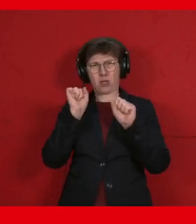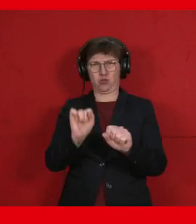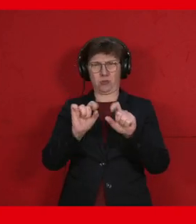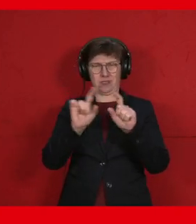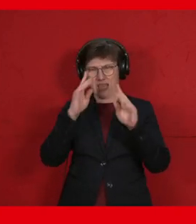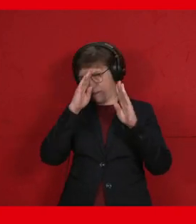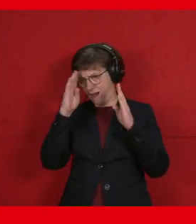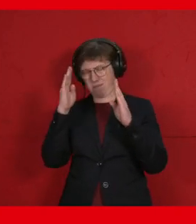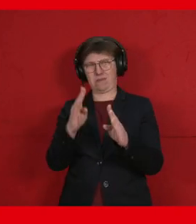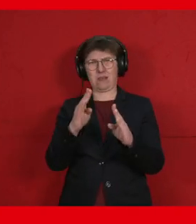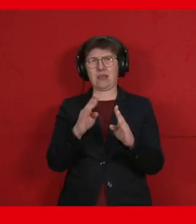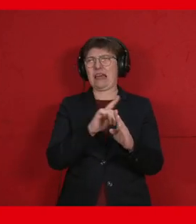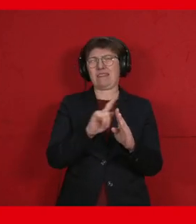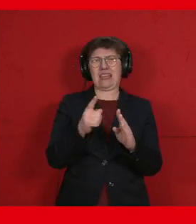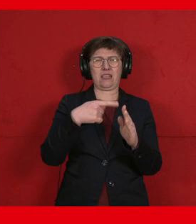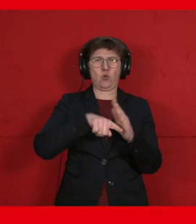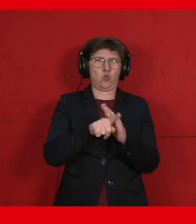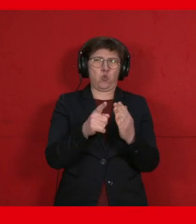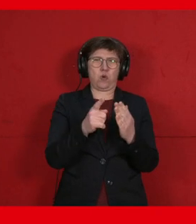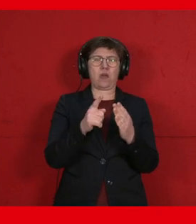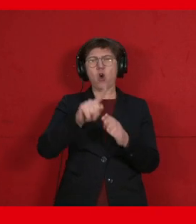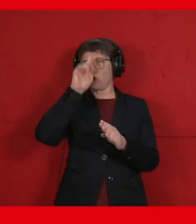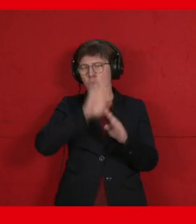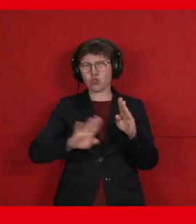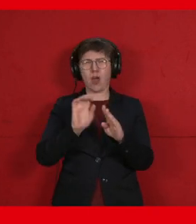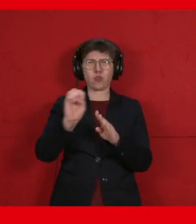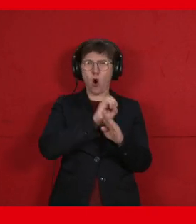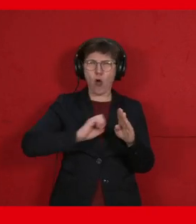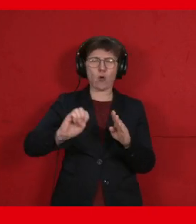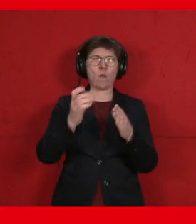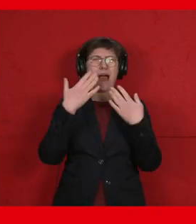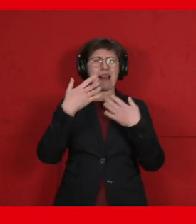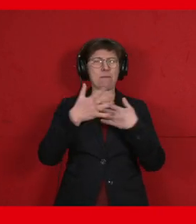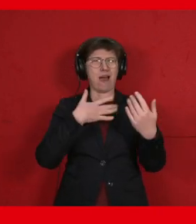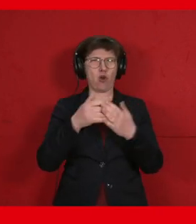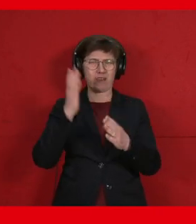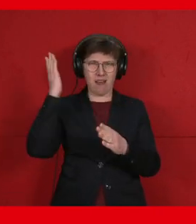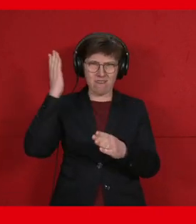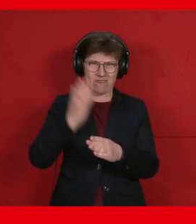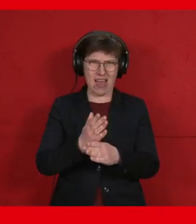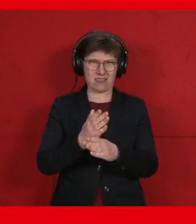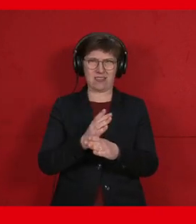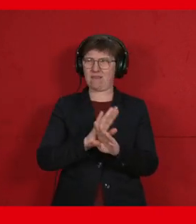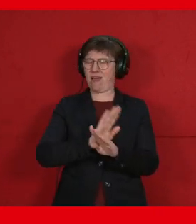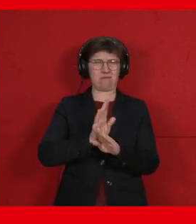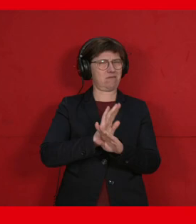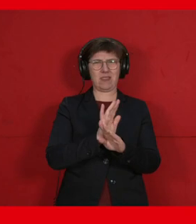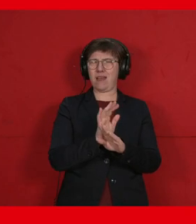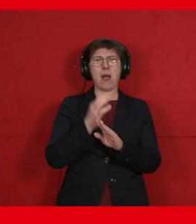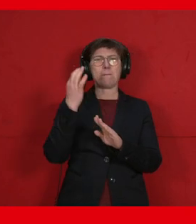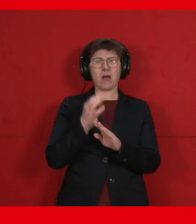betreiben. Das tun wir nicht, indem wir Deutschland oder Europa klimaneutral machen, sondern dafür braucht es